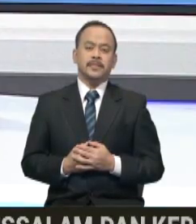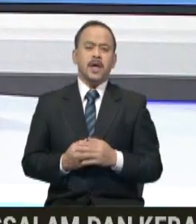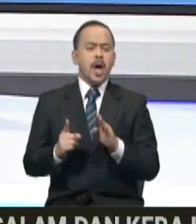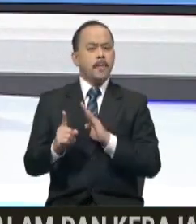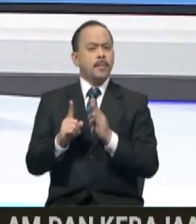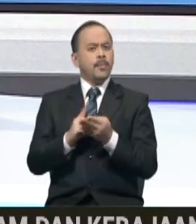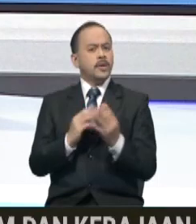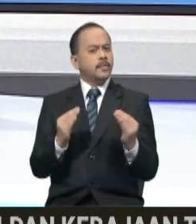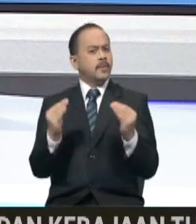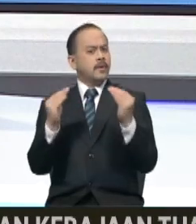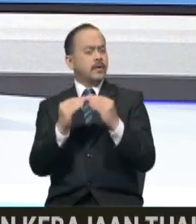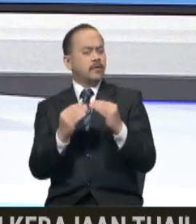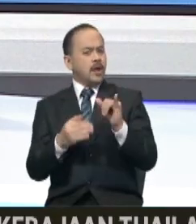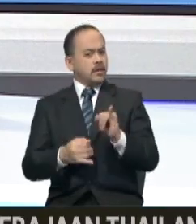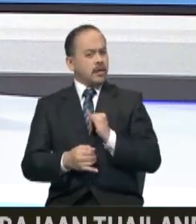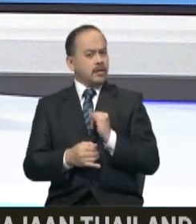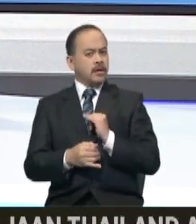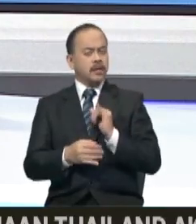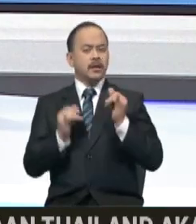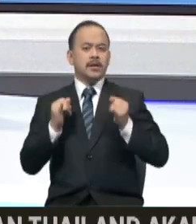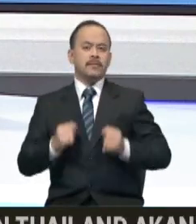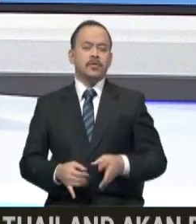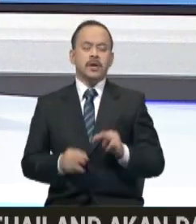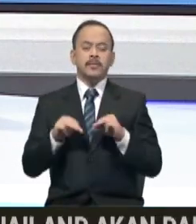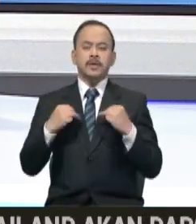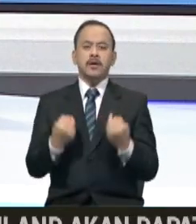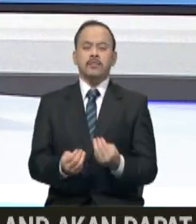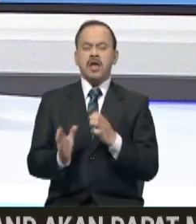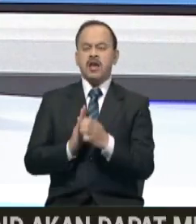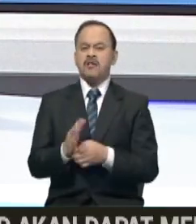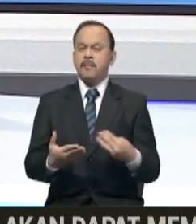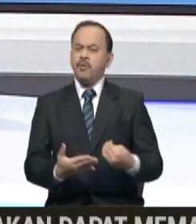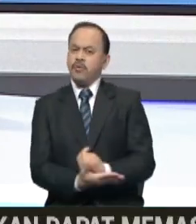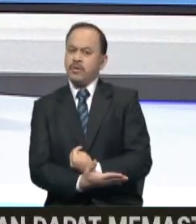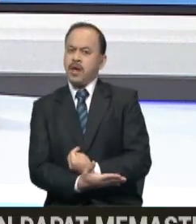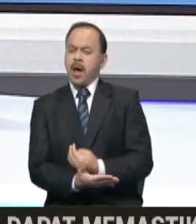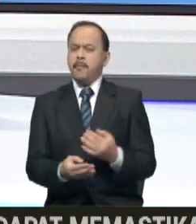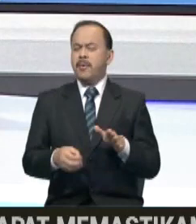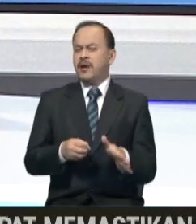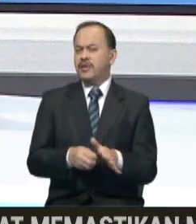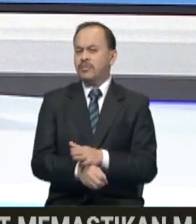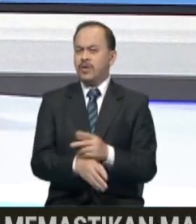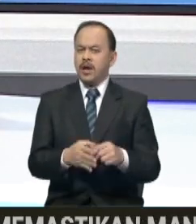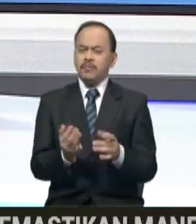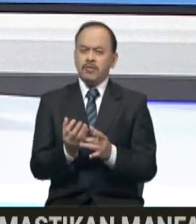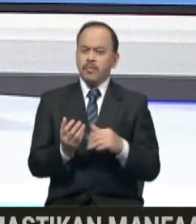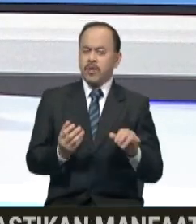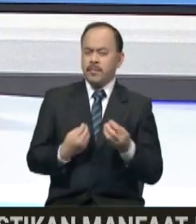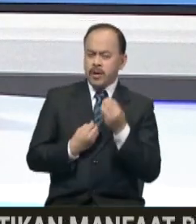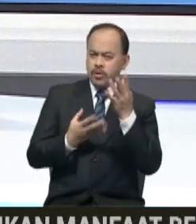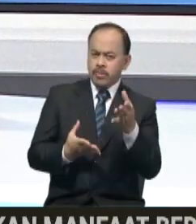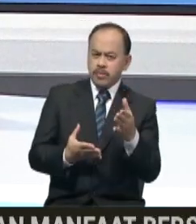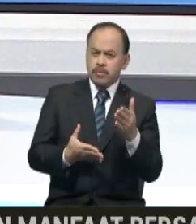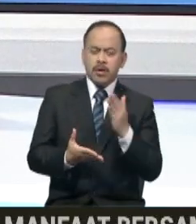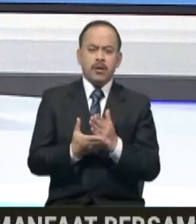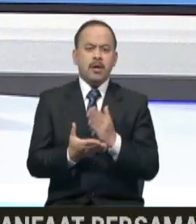Budaya membentuk identiti individu dan masyarakat, era moden yang dipenuhi dengan kemajuan teknologi dan maklumat tanpa